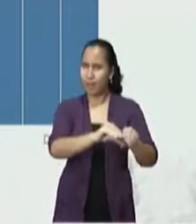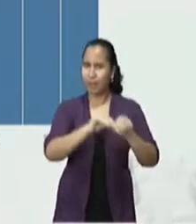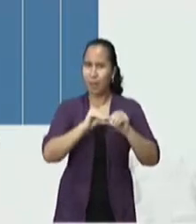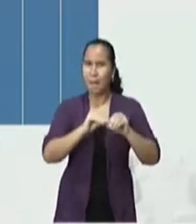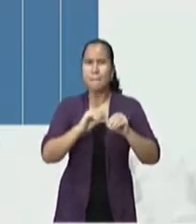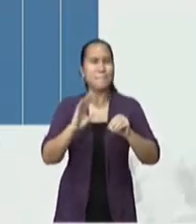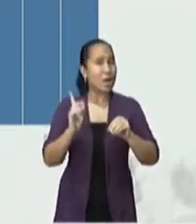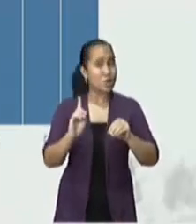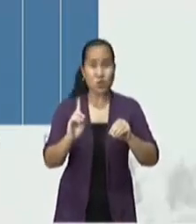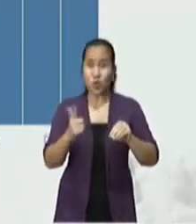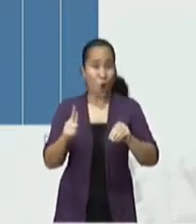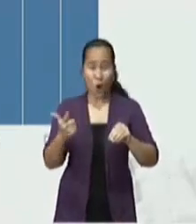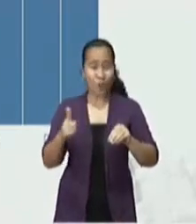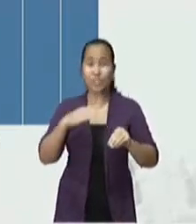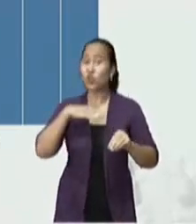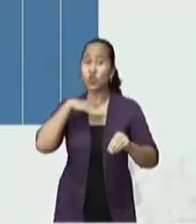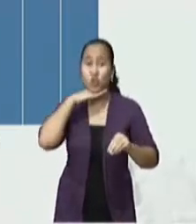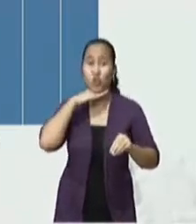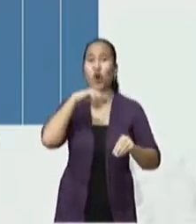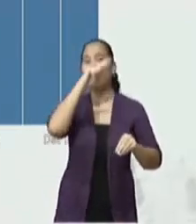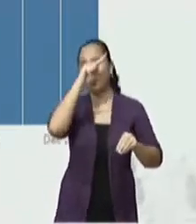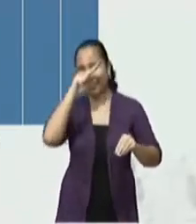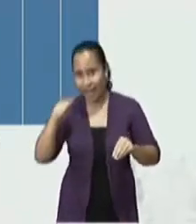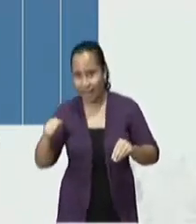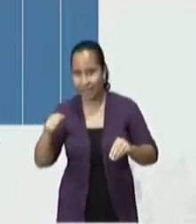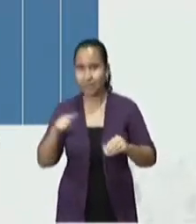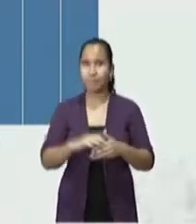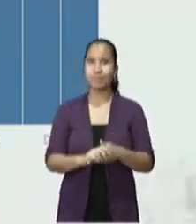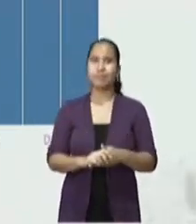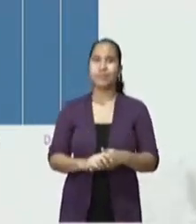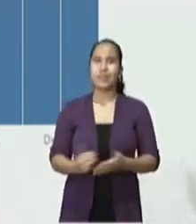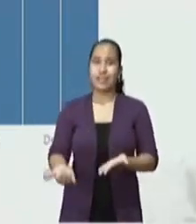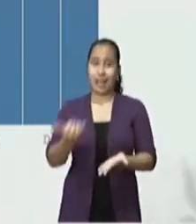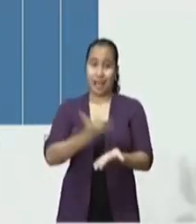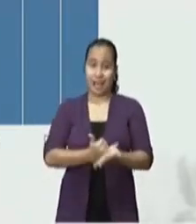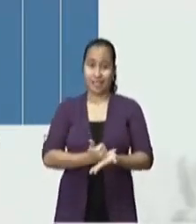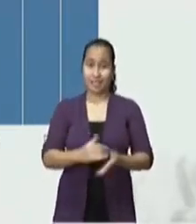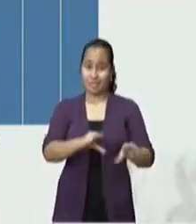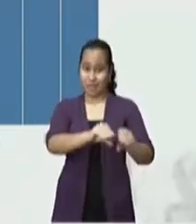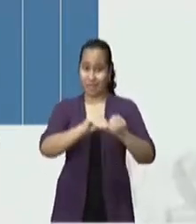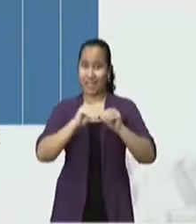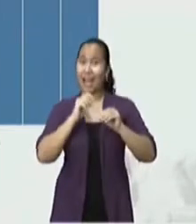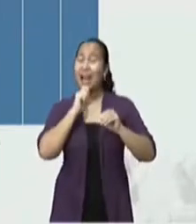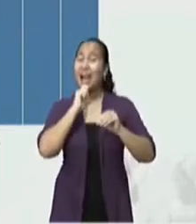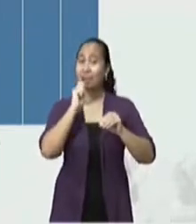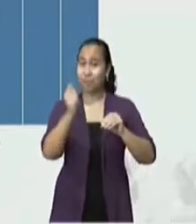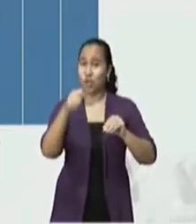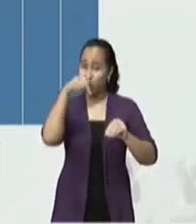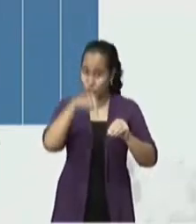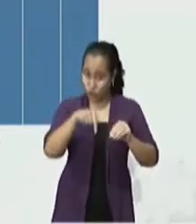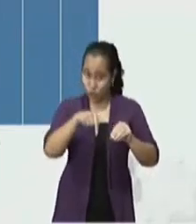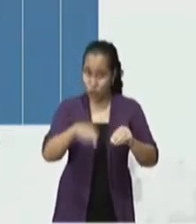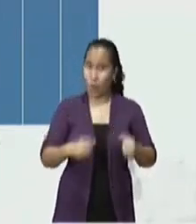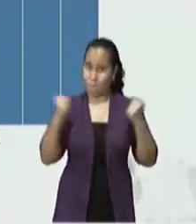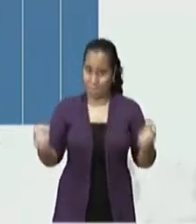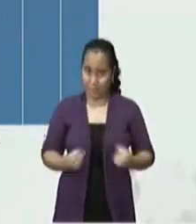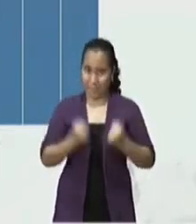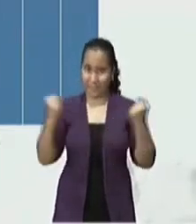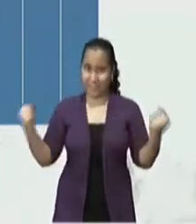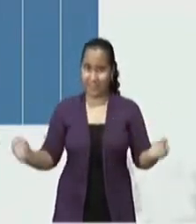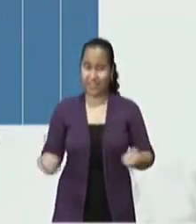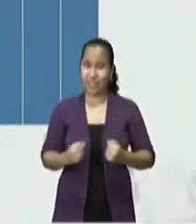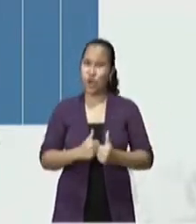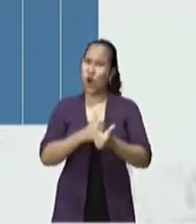niet voldoende om hem te laten dalen. De laatste maatregelen die zijn afgekondigd, die dus nu gaande zijn, die effecten ga